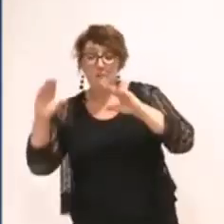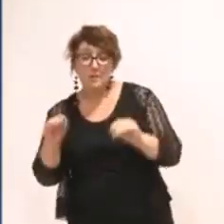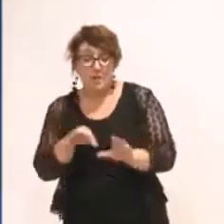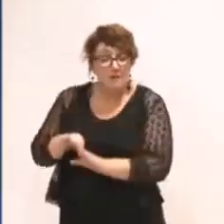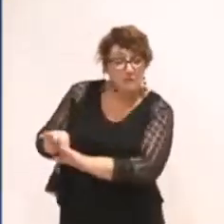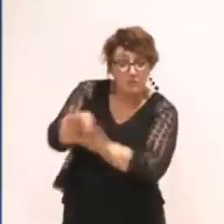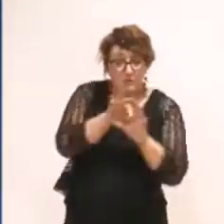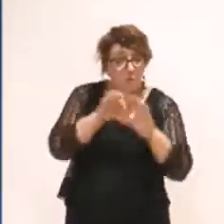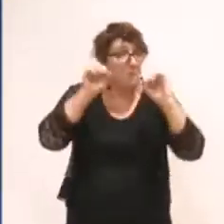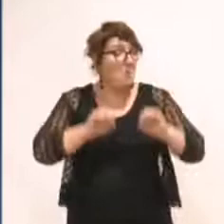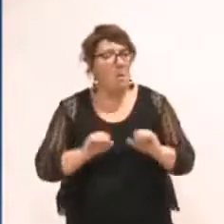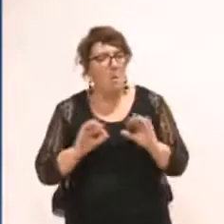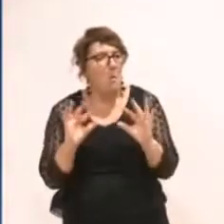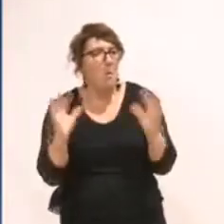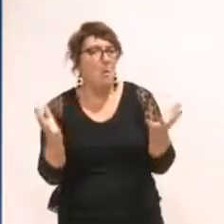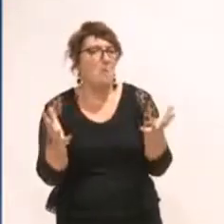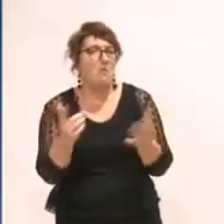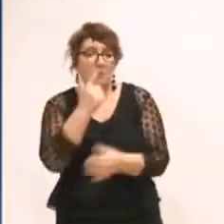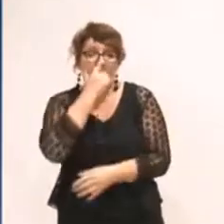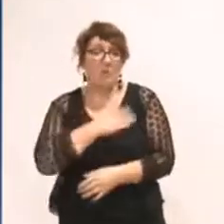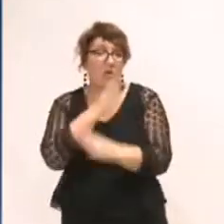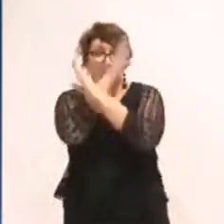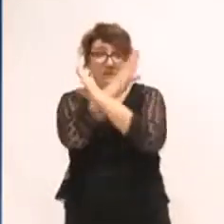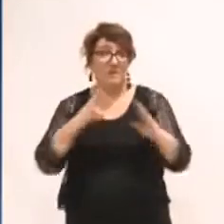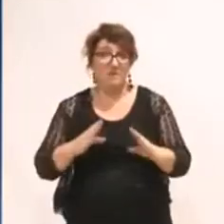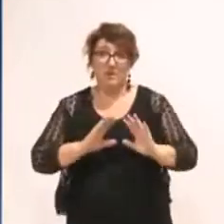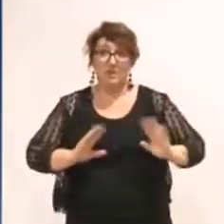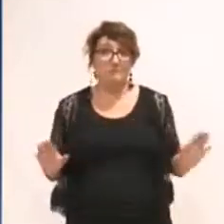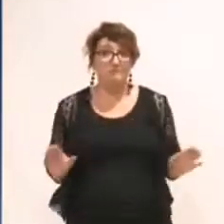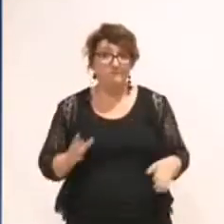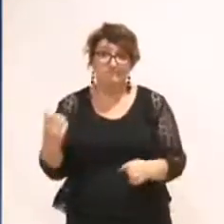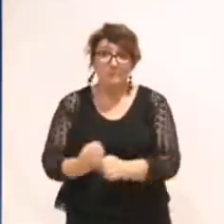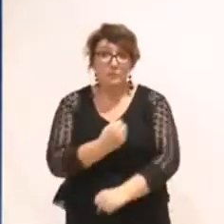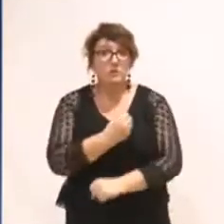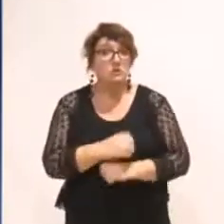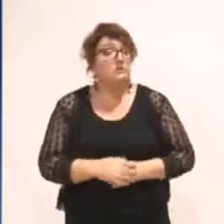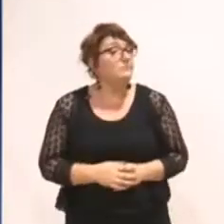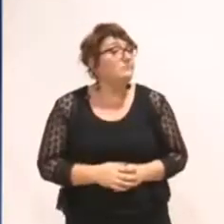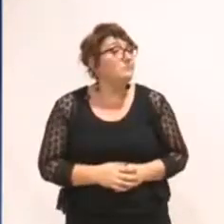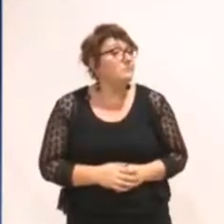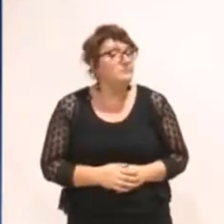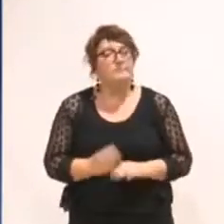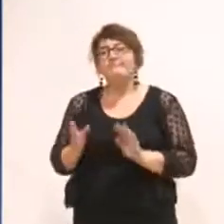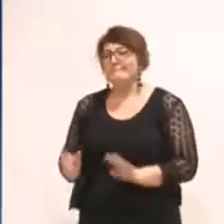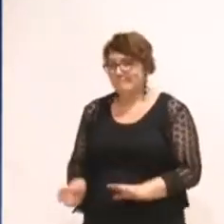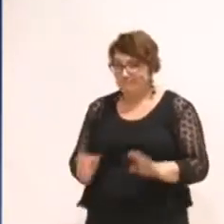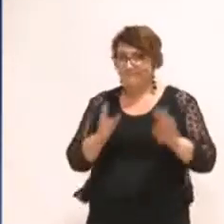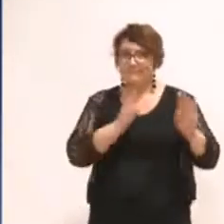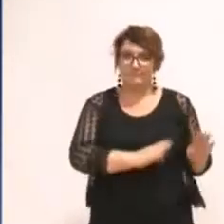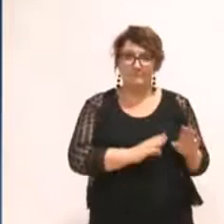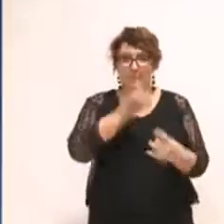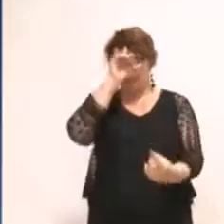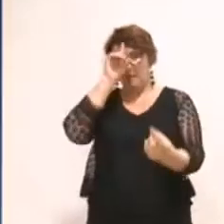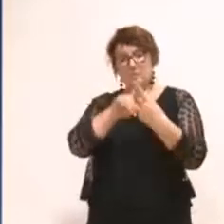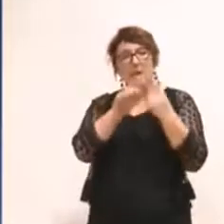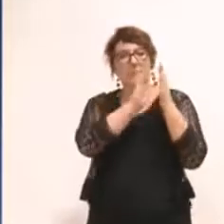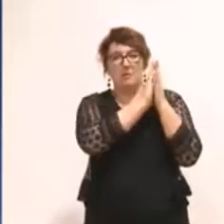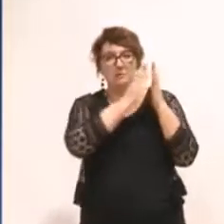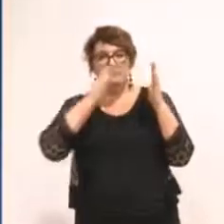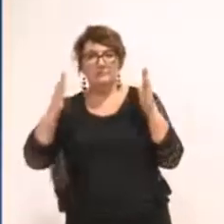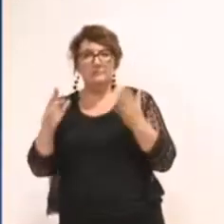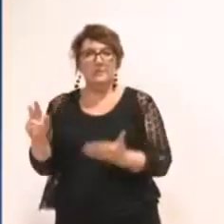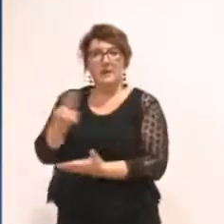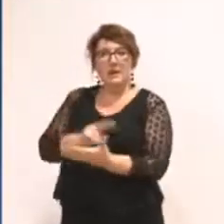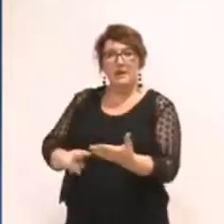votation. Donc je crois que ça en est fini, et c'est bien dommage. Alors sur le sujet de la lecture publique, je vais vous dire d'abord que si